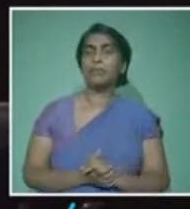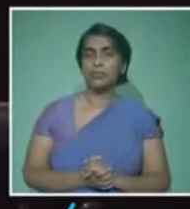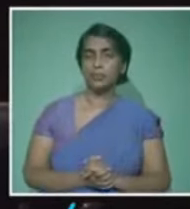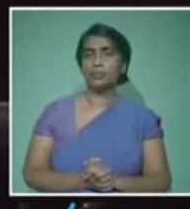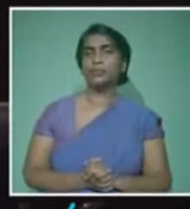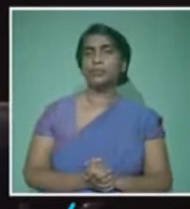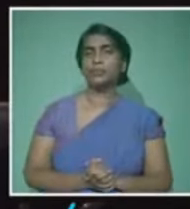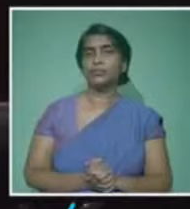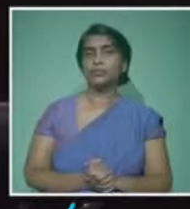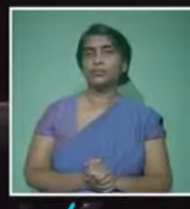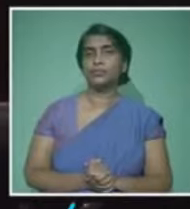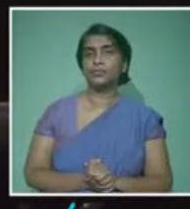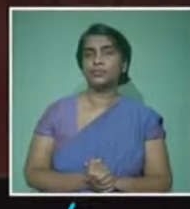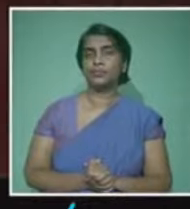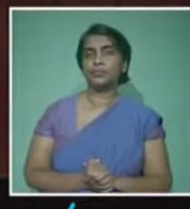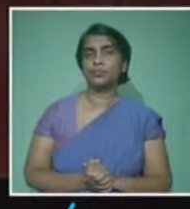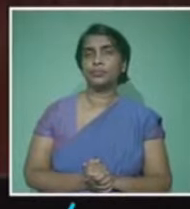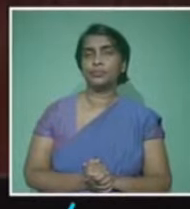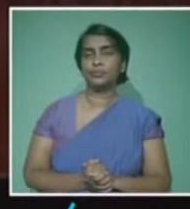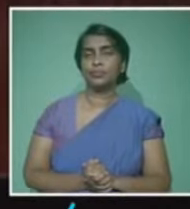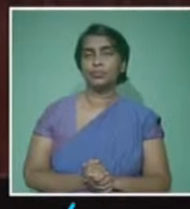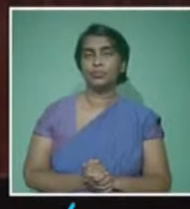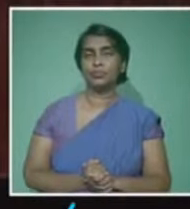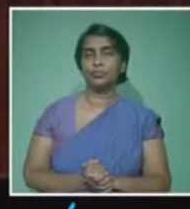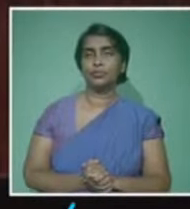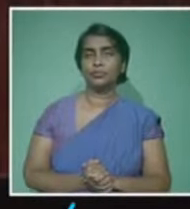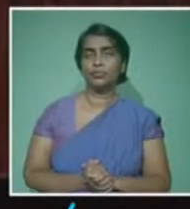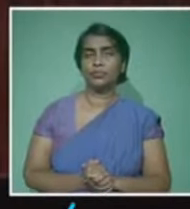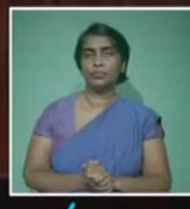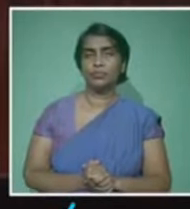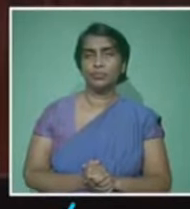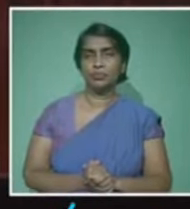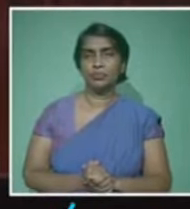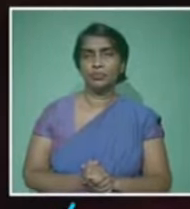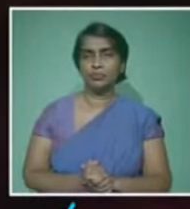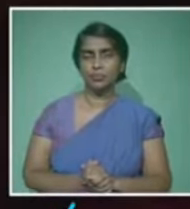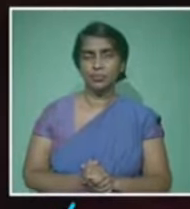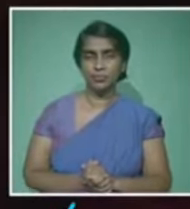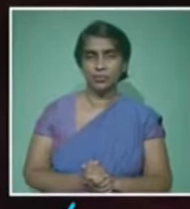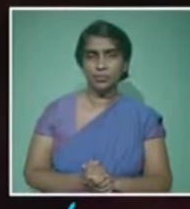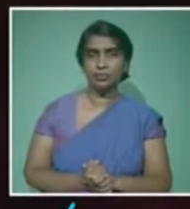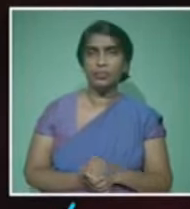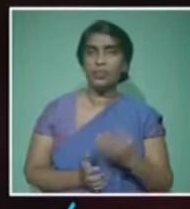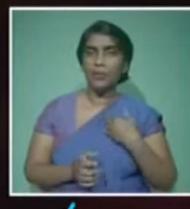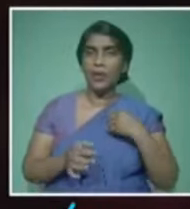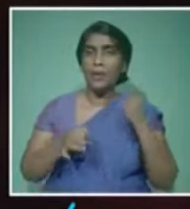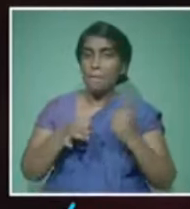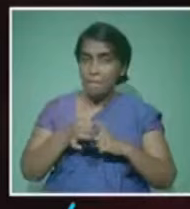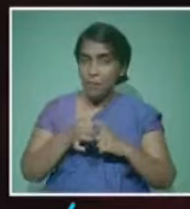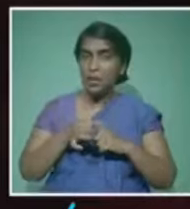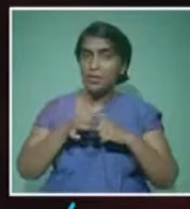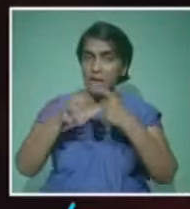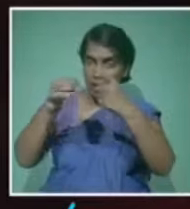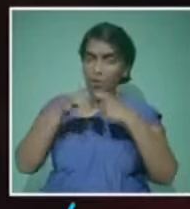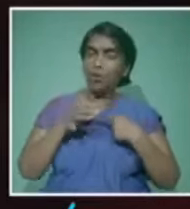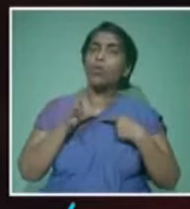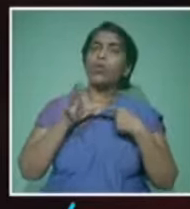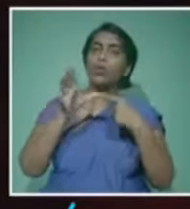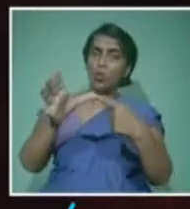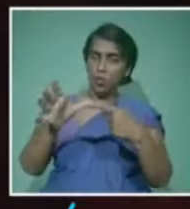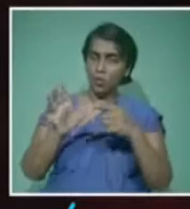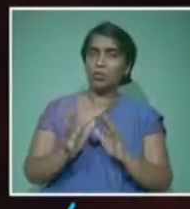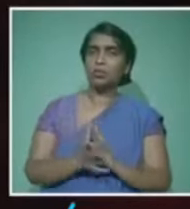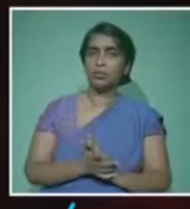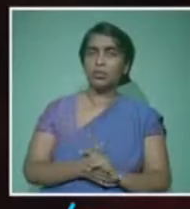ඔබතුමාට ගරු අමාත්‍යතුමා ගරු නියෝජ්‍ය කතානායකතුමනි මම ප්‍රශ්නයක් ඇහුවම ප්‍රශ්නෙට පිළිතුරු දුන්නා හැබැයි ඔබතුමාගෙන්